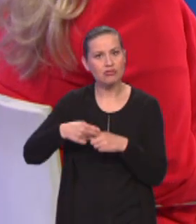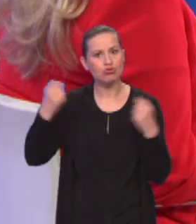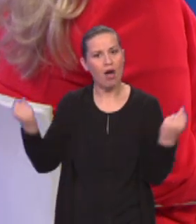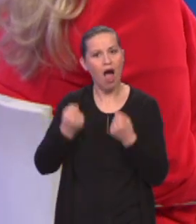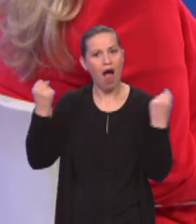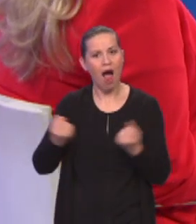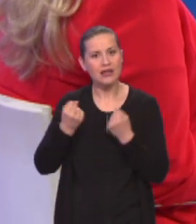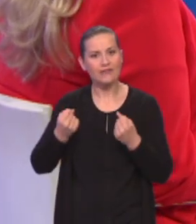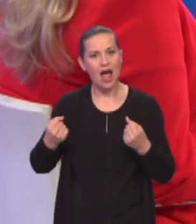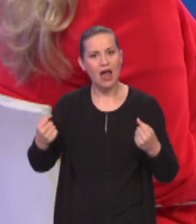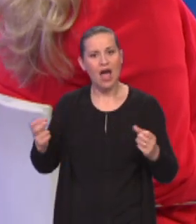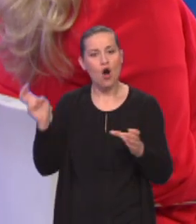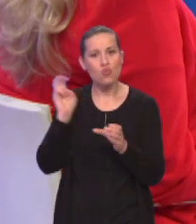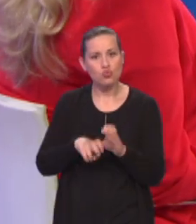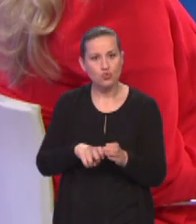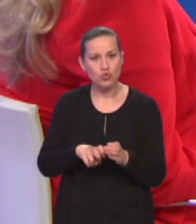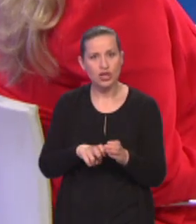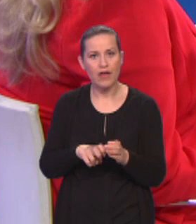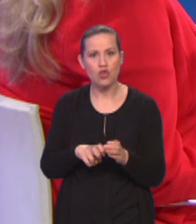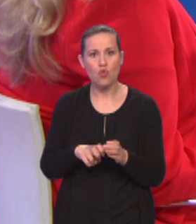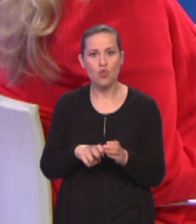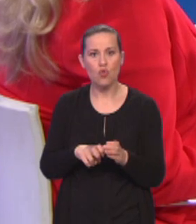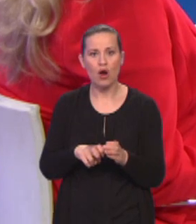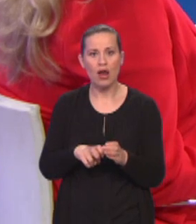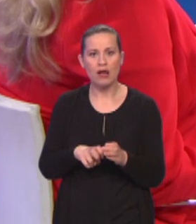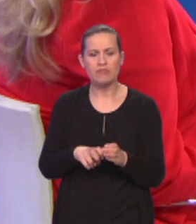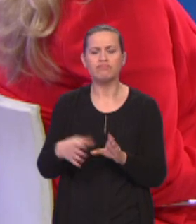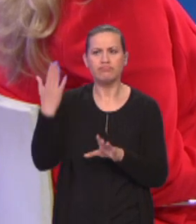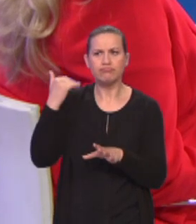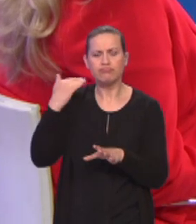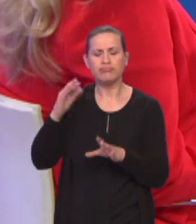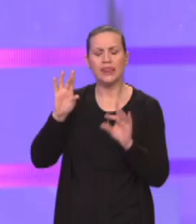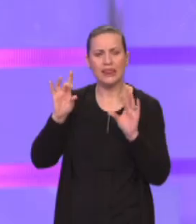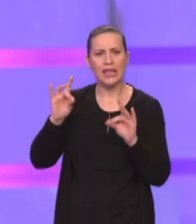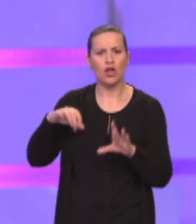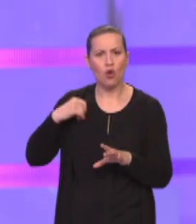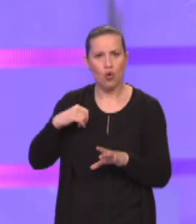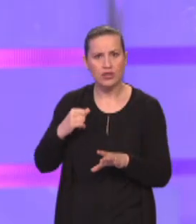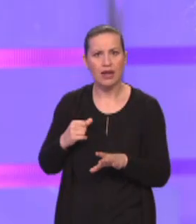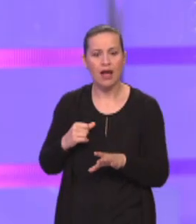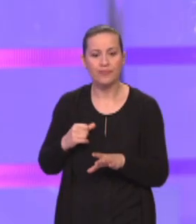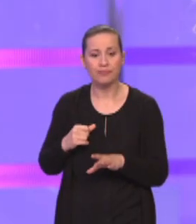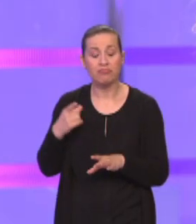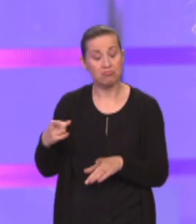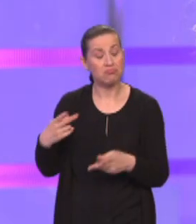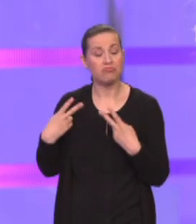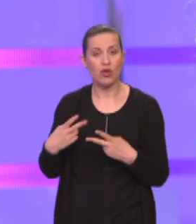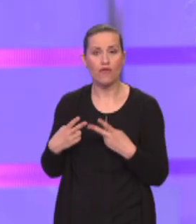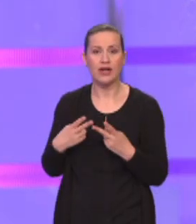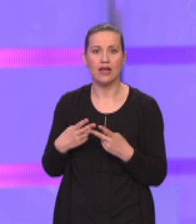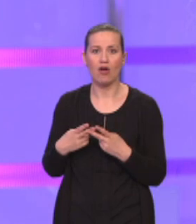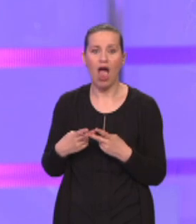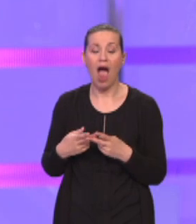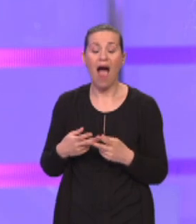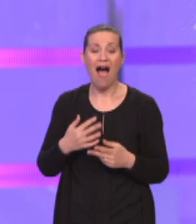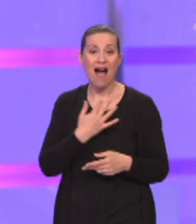na integraciji, dakle na nekih dobrih 10 godina. I to je ono što se vrednuje. Na drugoj strani, na